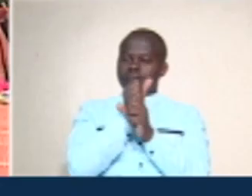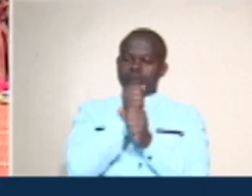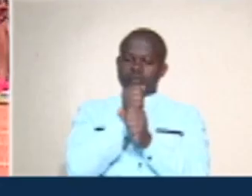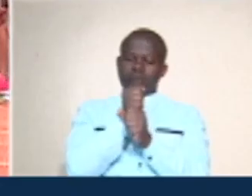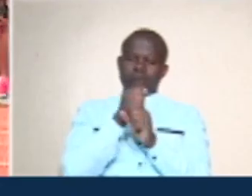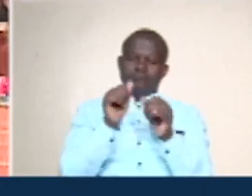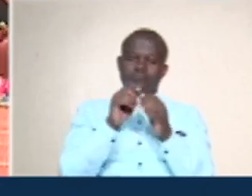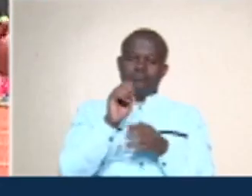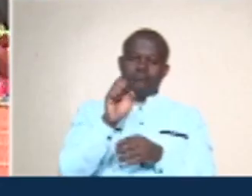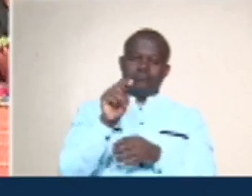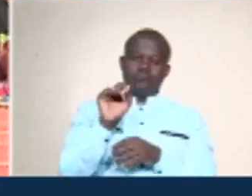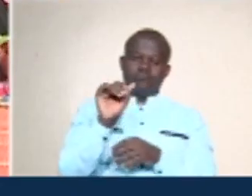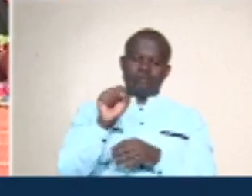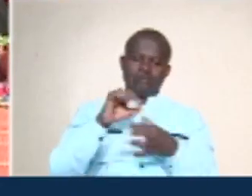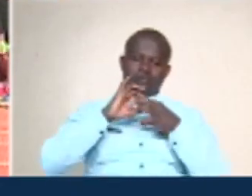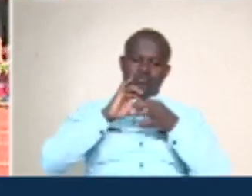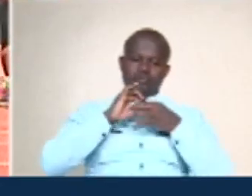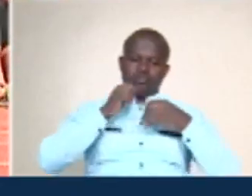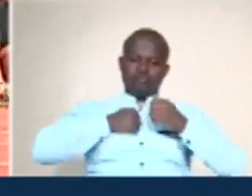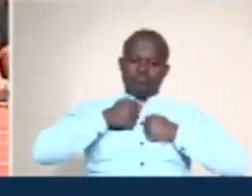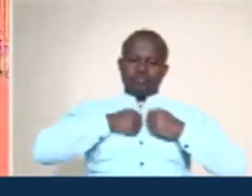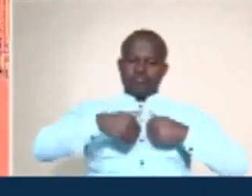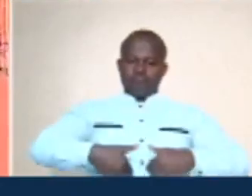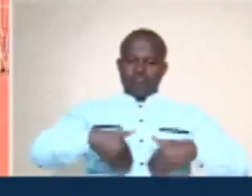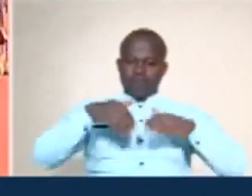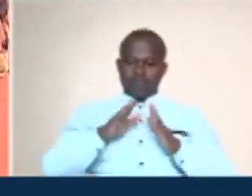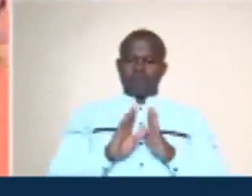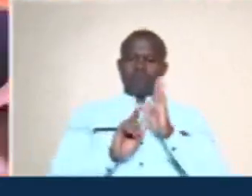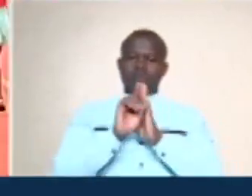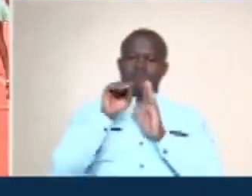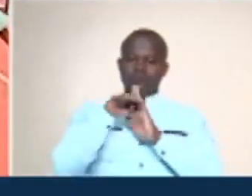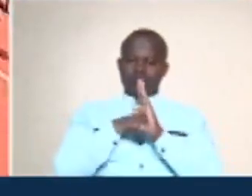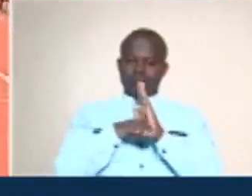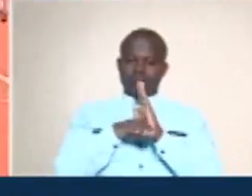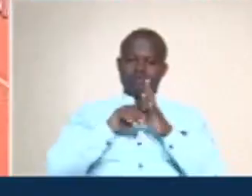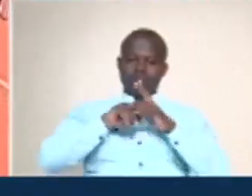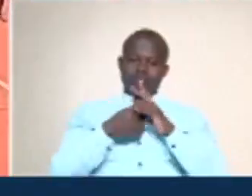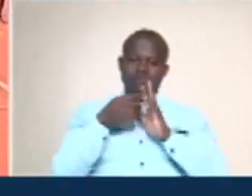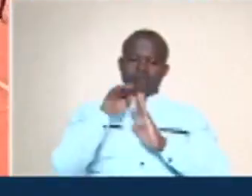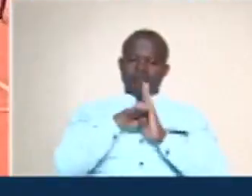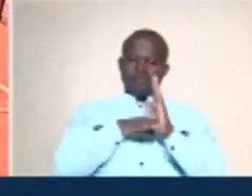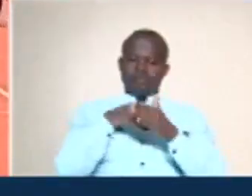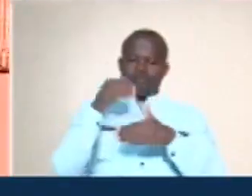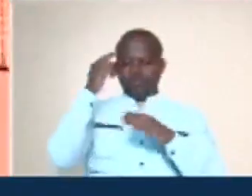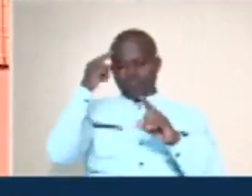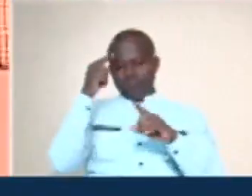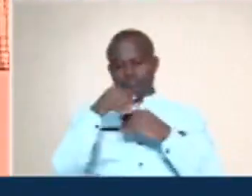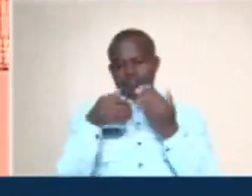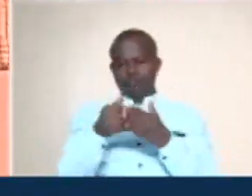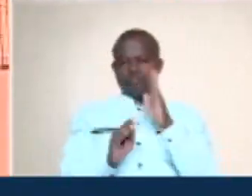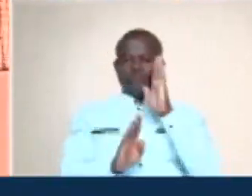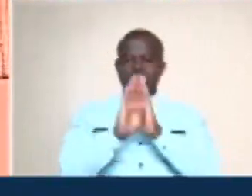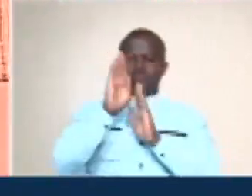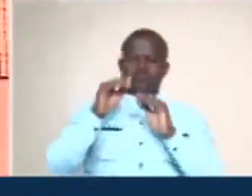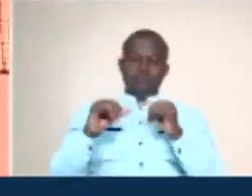ry'umukino wa tennis ku bufatanye na Rwanda Youth Tennis Development Program batangije gahunda igamije guteza